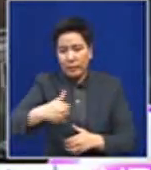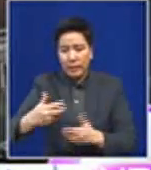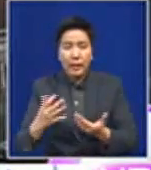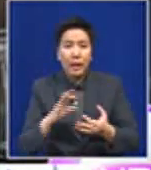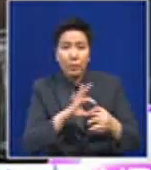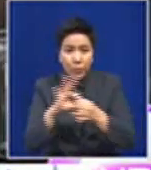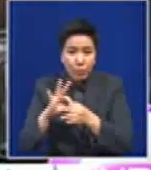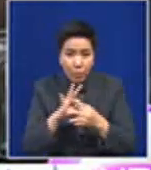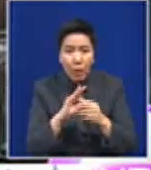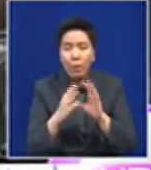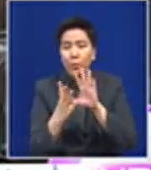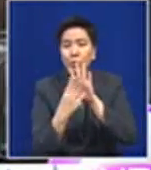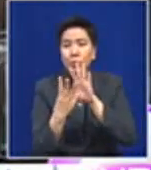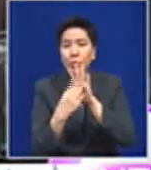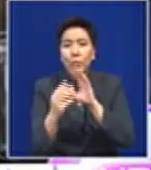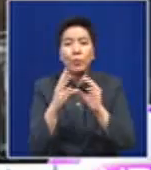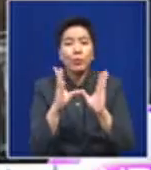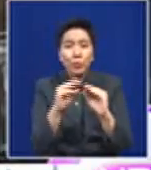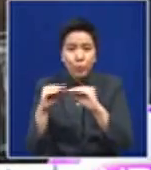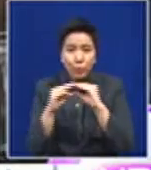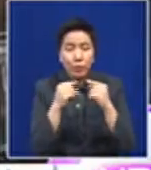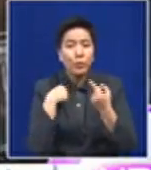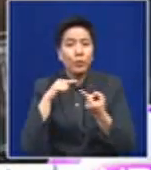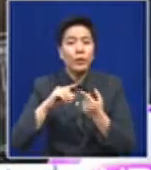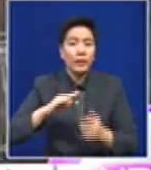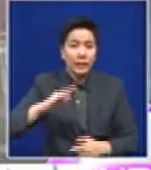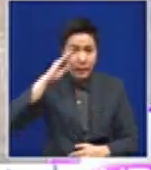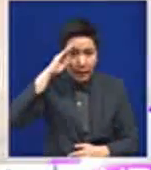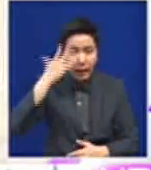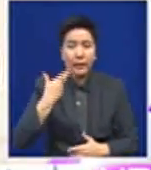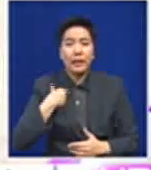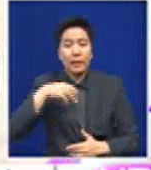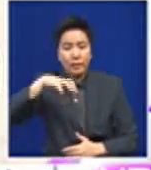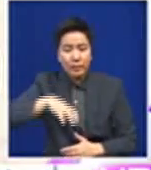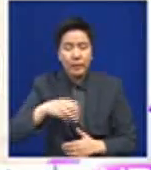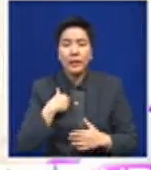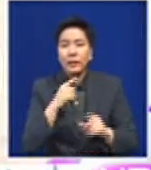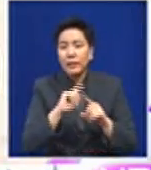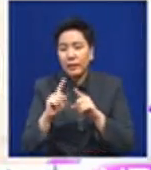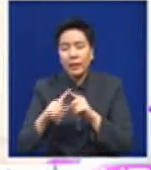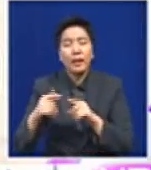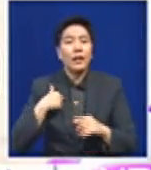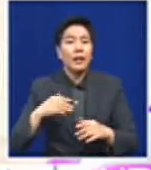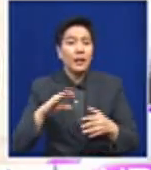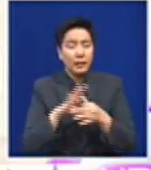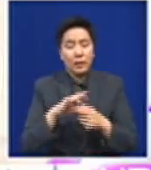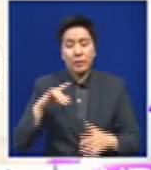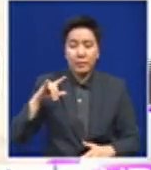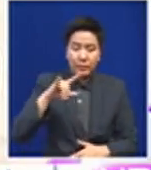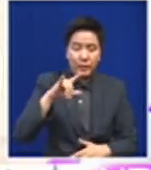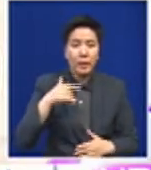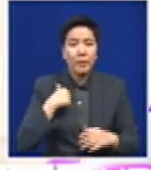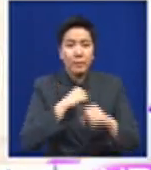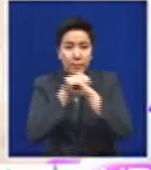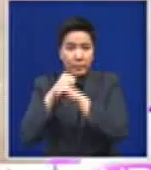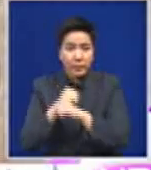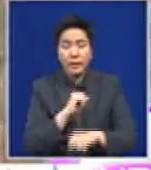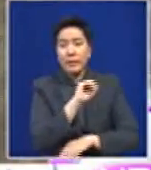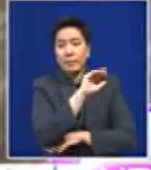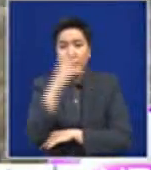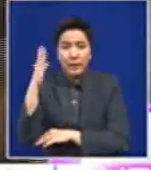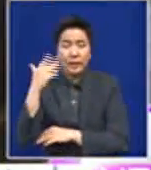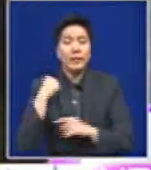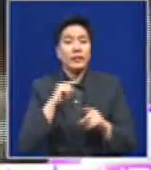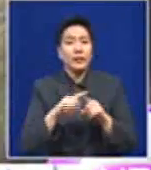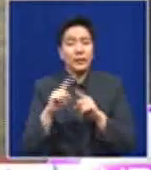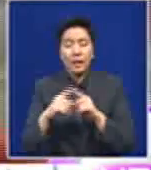าติและสิ่งแวดล้อมจังหวัดมณฑลทหารบกที่35กองพันทหารปืนใหญ่ที่20สำนักการบินอนุรักษ์ทรัพยากรธรรมชาติ